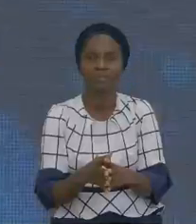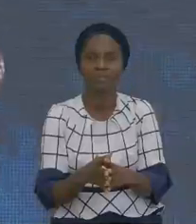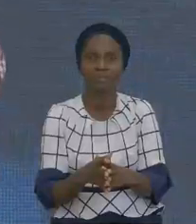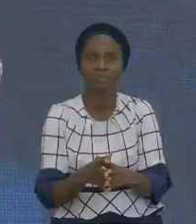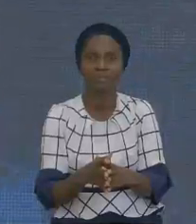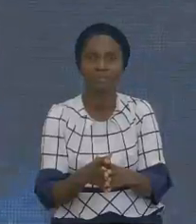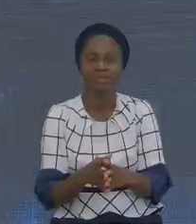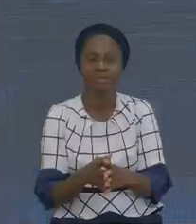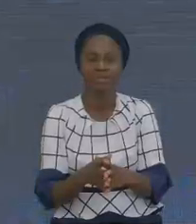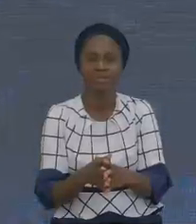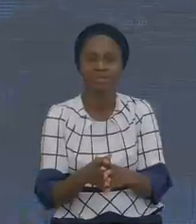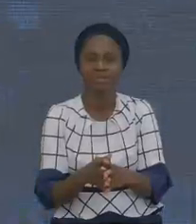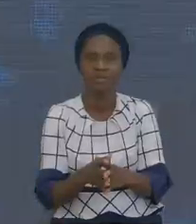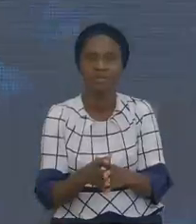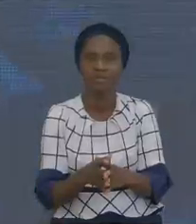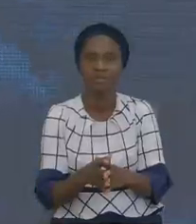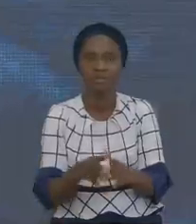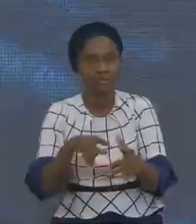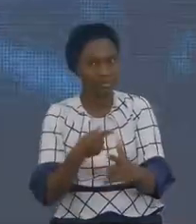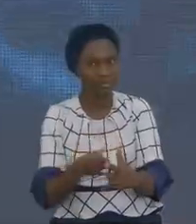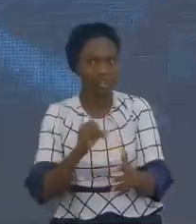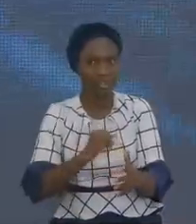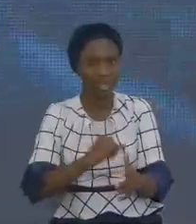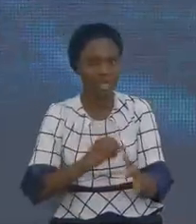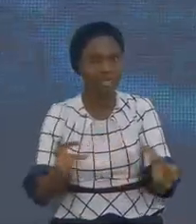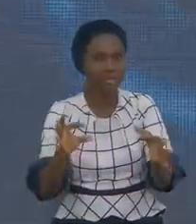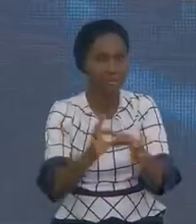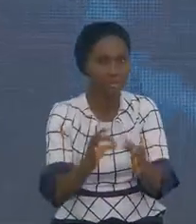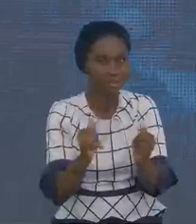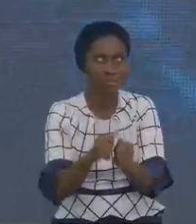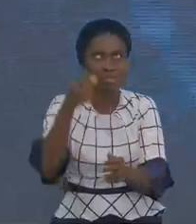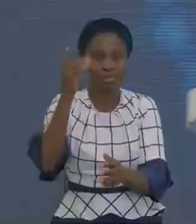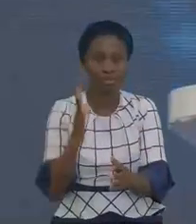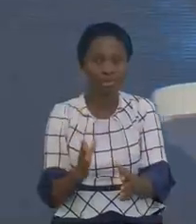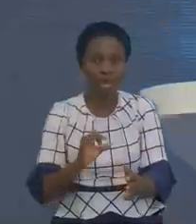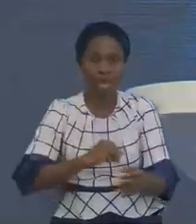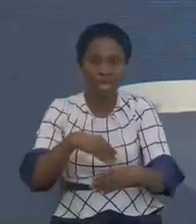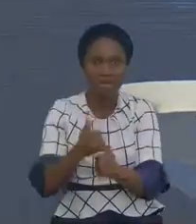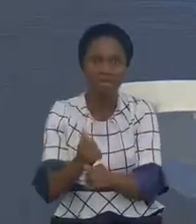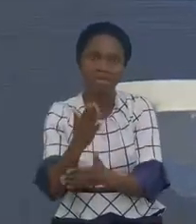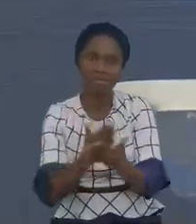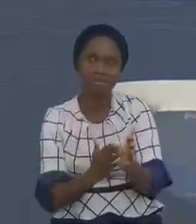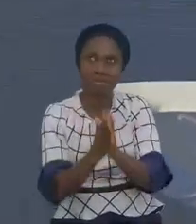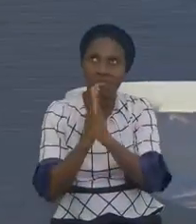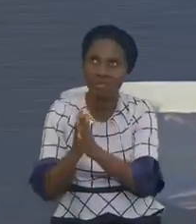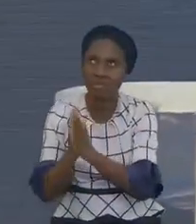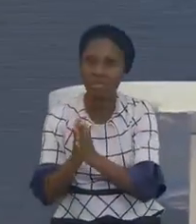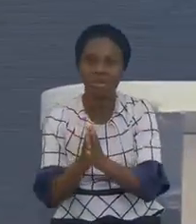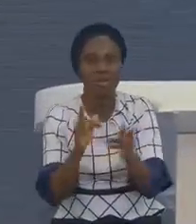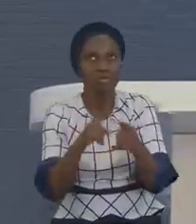Et je m'attache à Dieu, je fais une pétition, j'adresse une prière à Dieu.